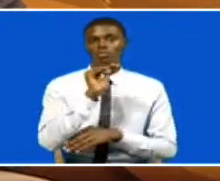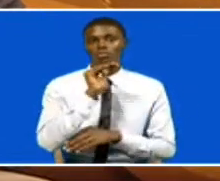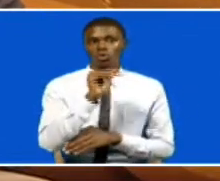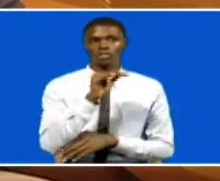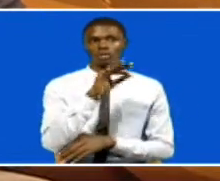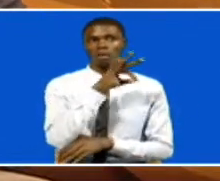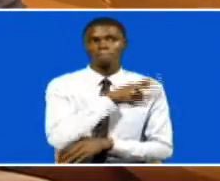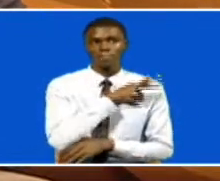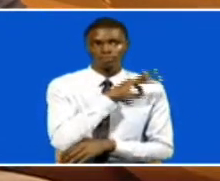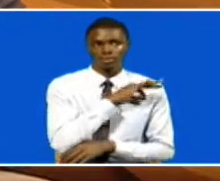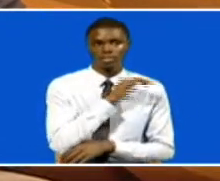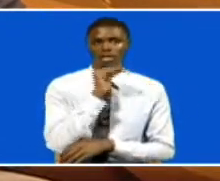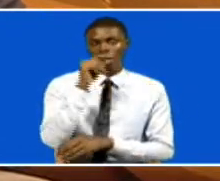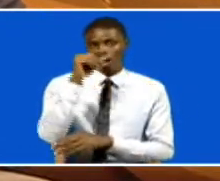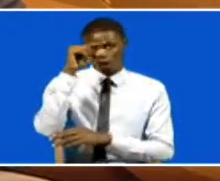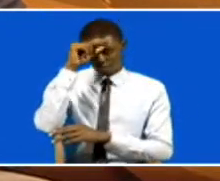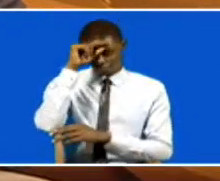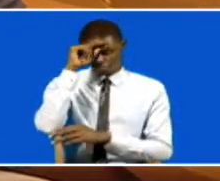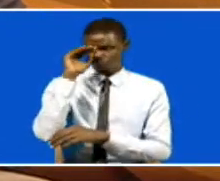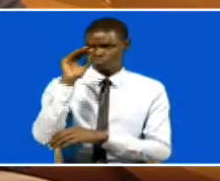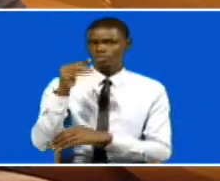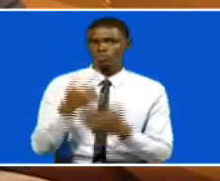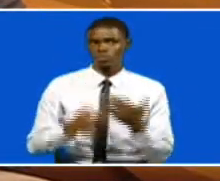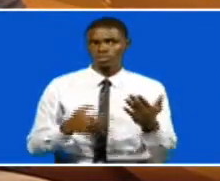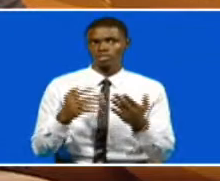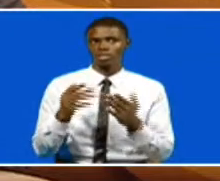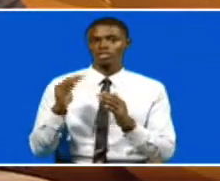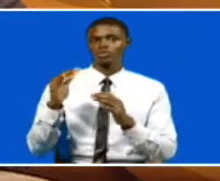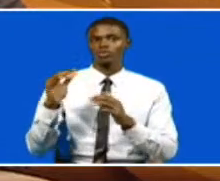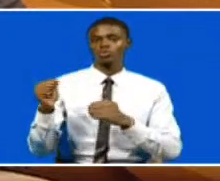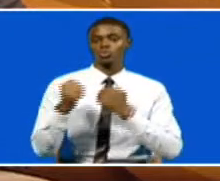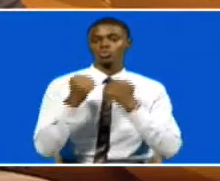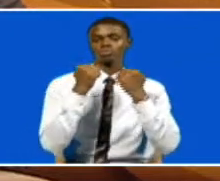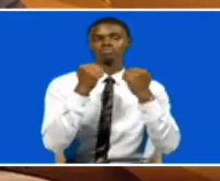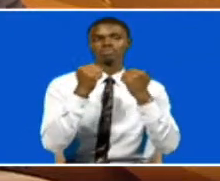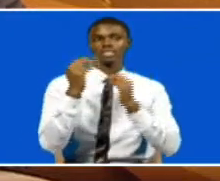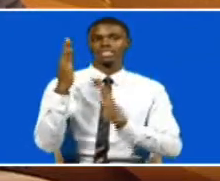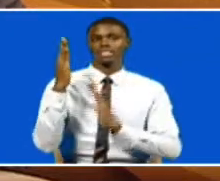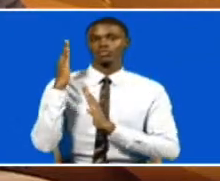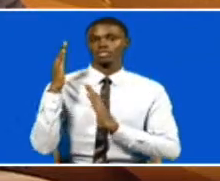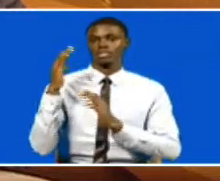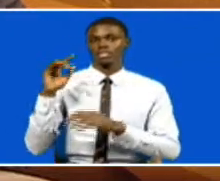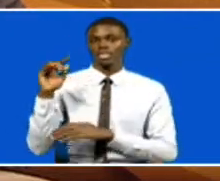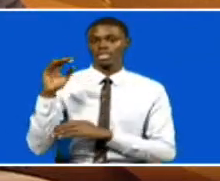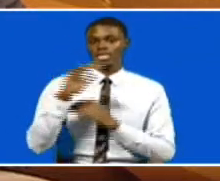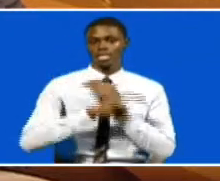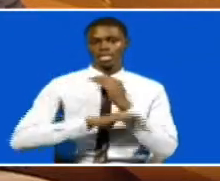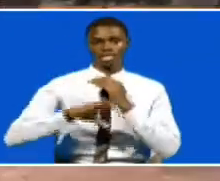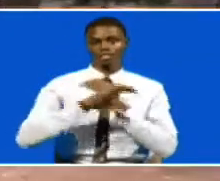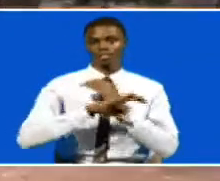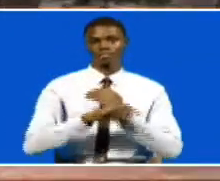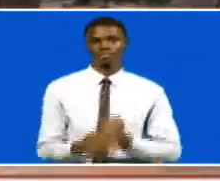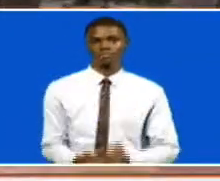fidia, huku wito ukitolewa kwa serikali kuimarisha vitengo vya usalama kote nchini.